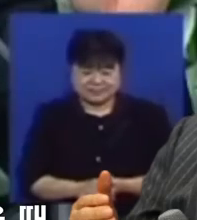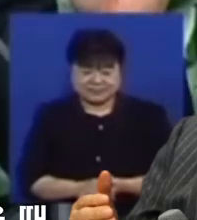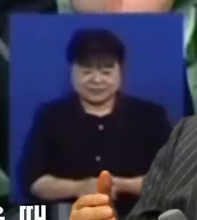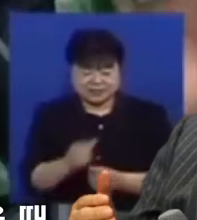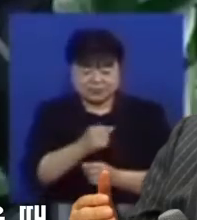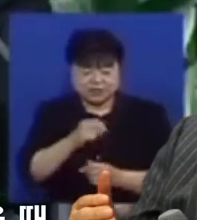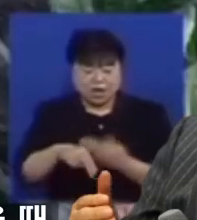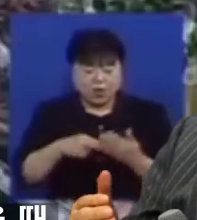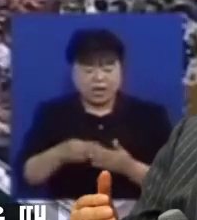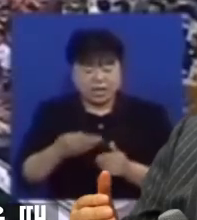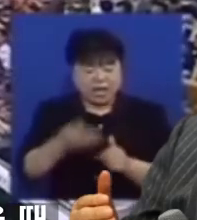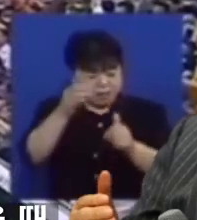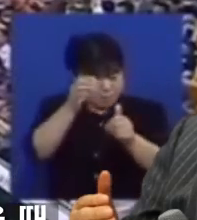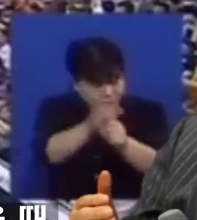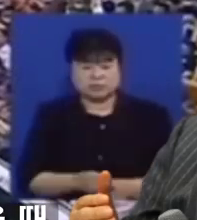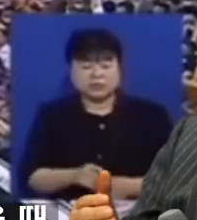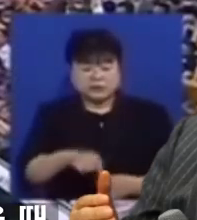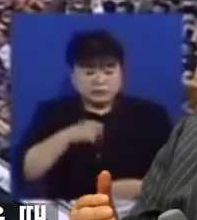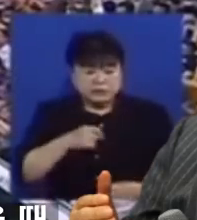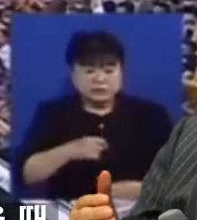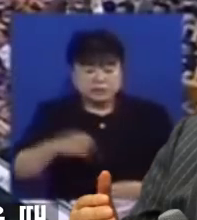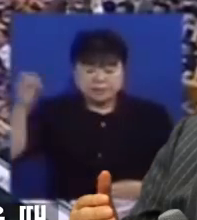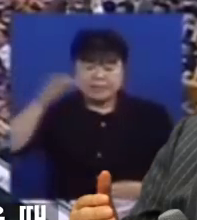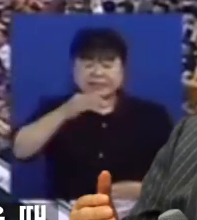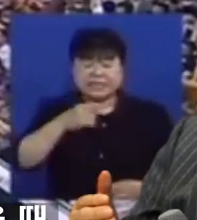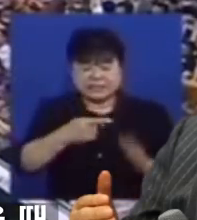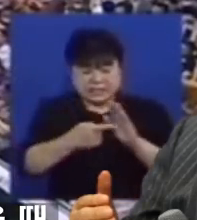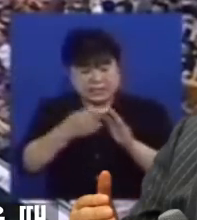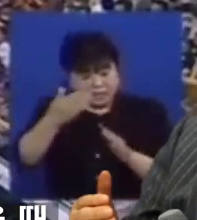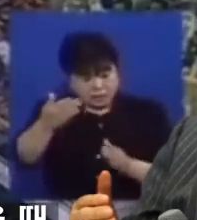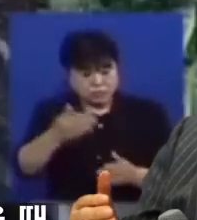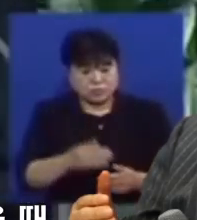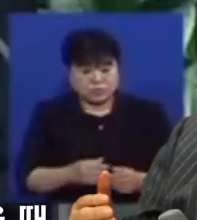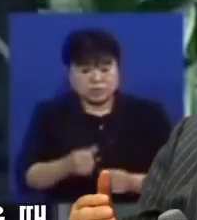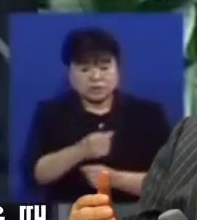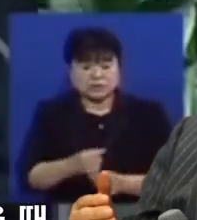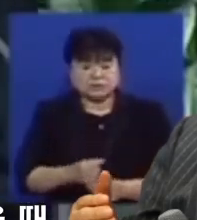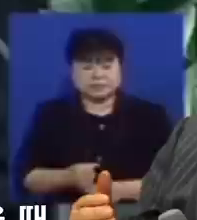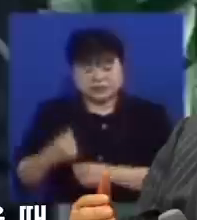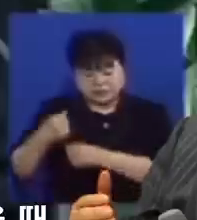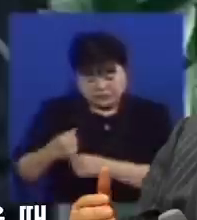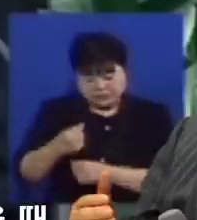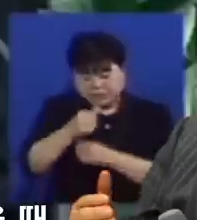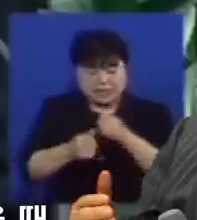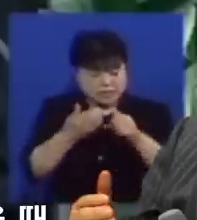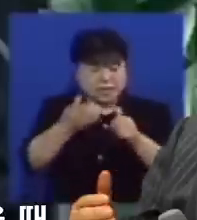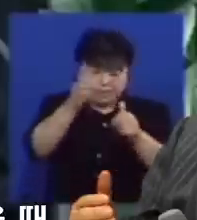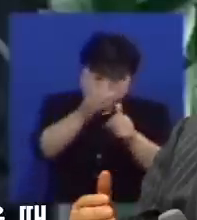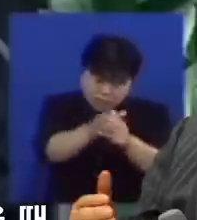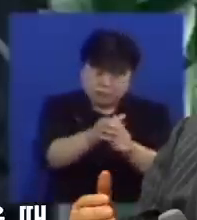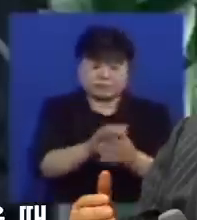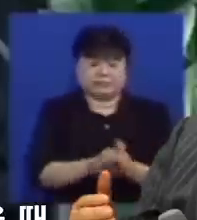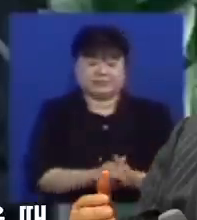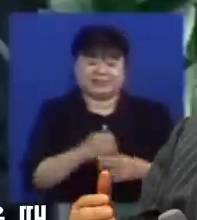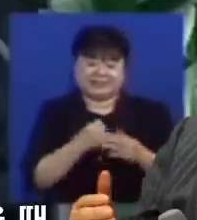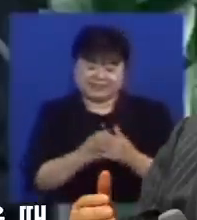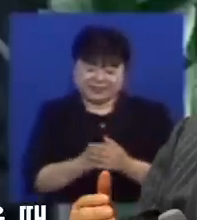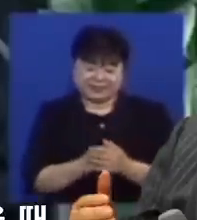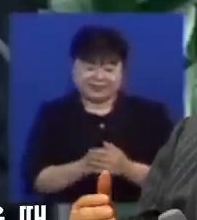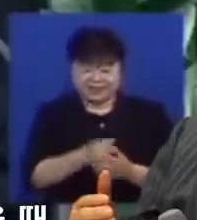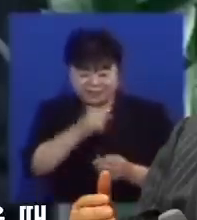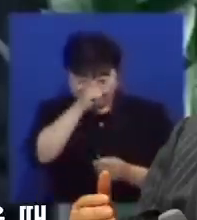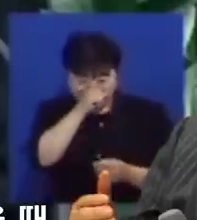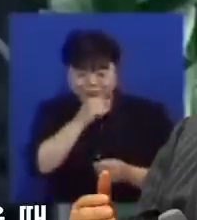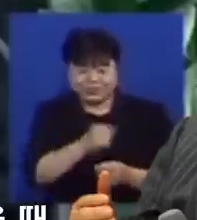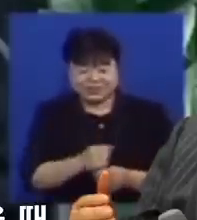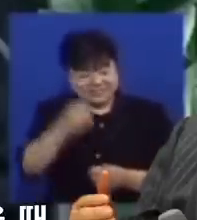짐을 야훼께 맡겨라. 오늘도 우리의 짐을 지시는 하나님이신 것입니다. 그러므로 좋은